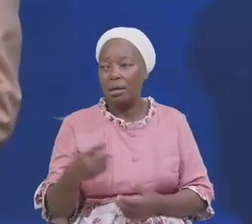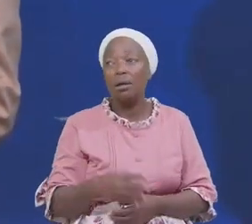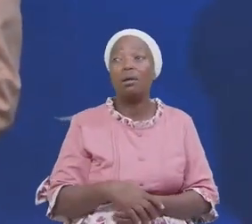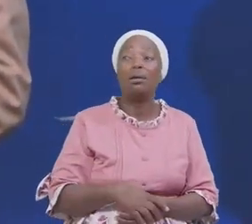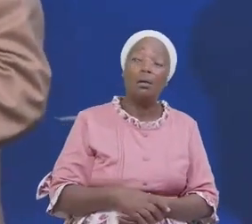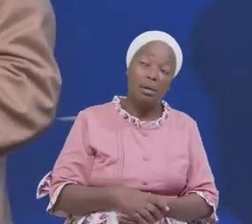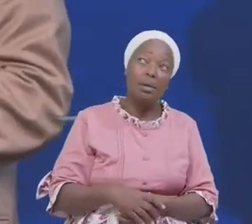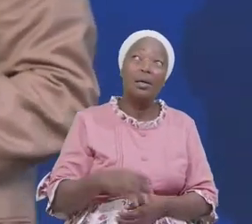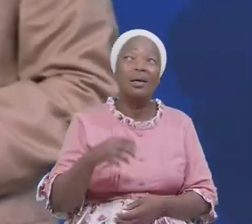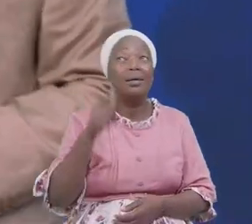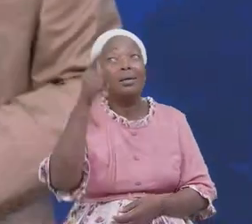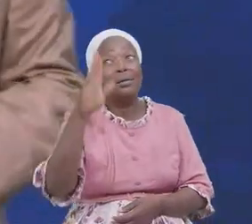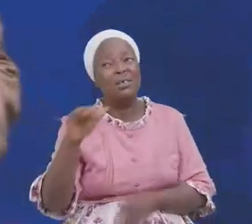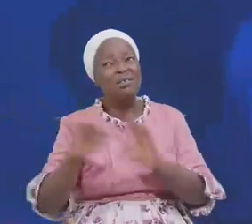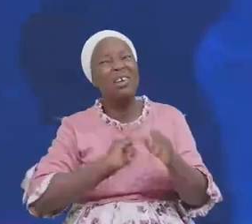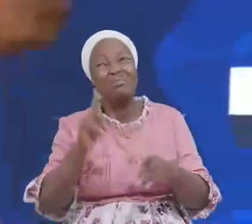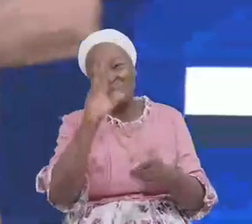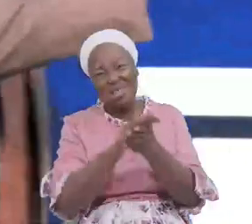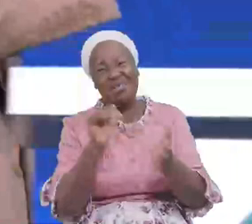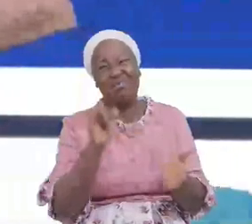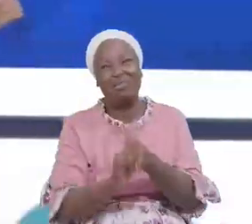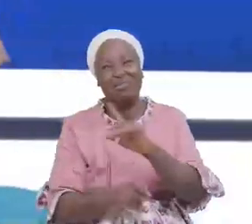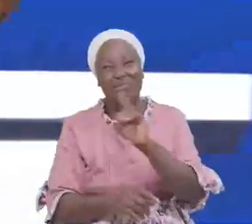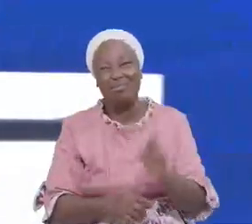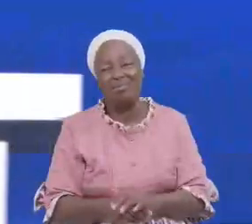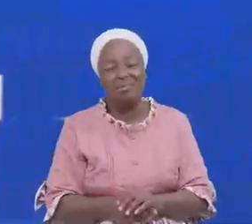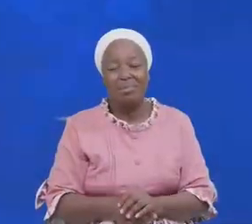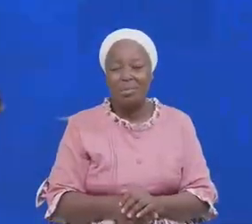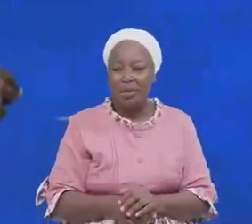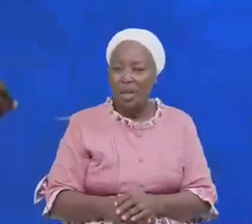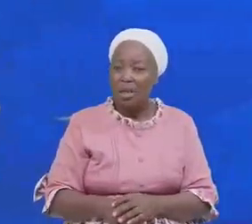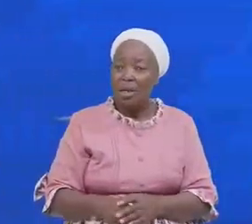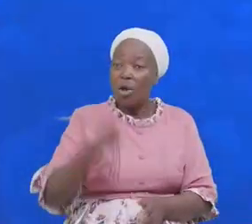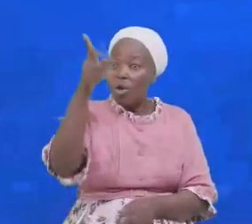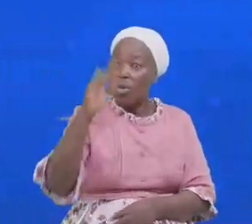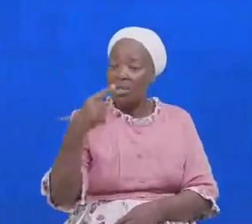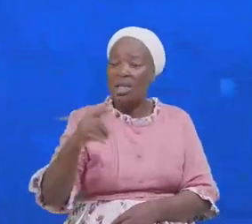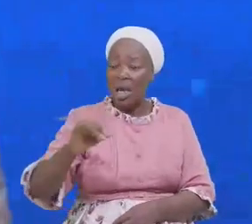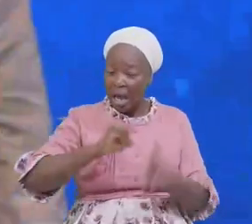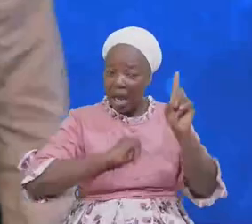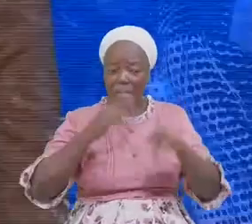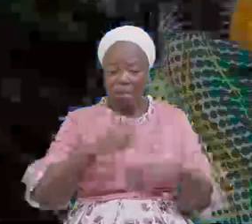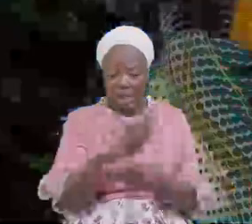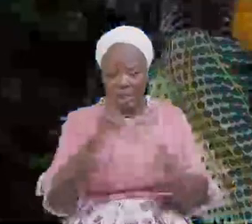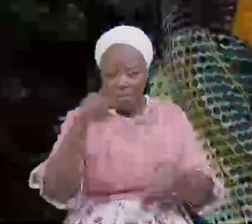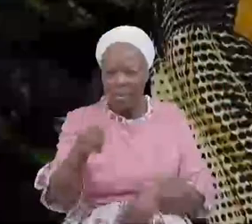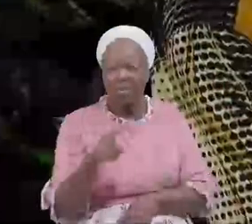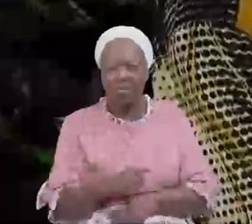Tu ne fais pas de Dieu un menteur. Vous dites, est-ce que vraiment je crois à ça? Il dit, je vais te délivrer.